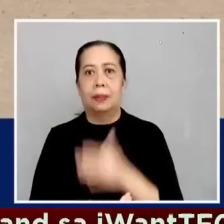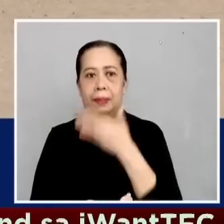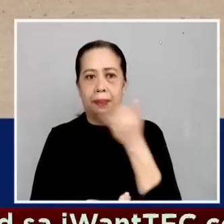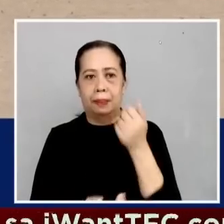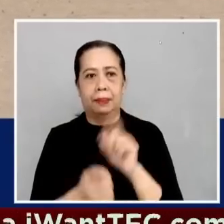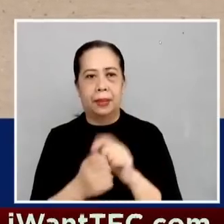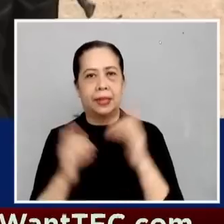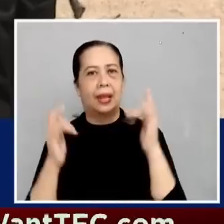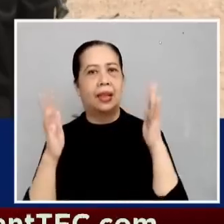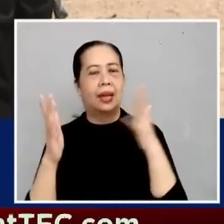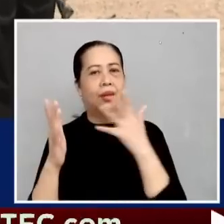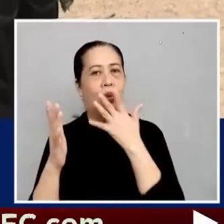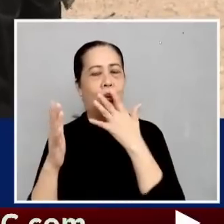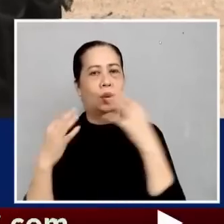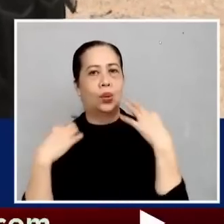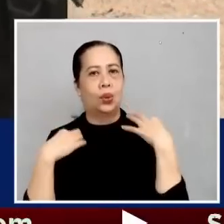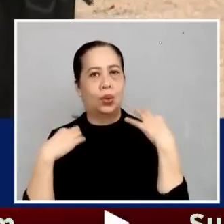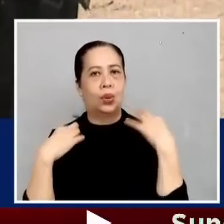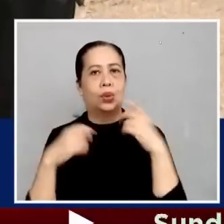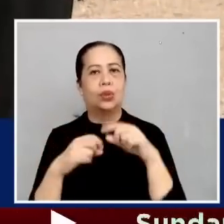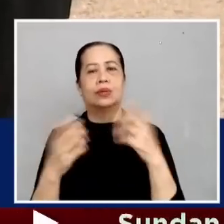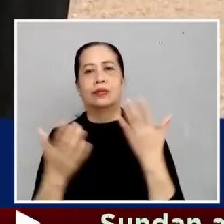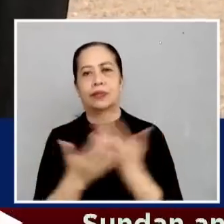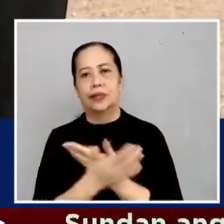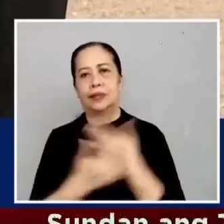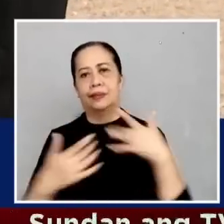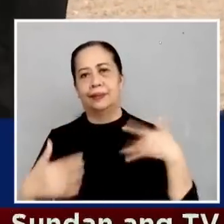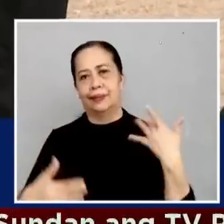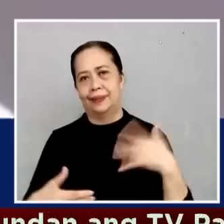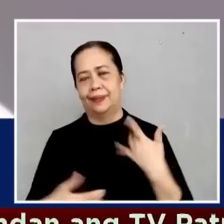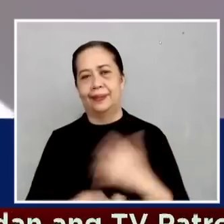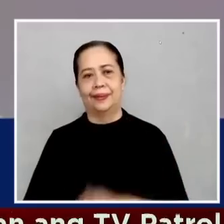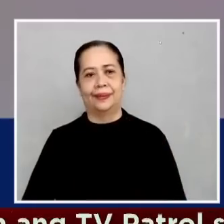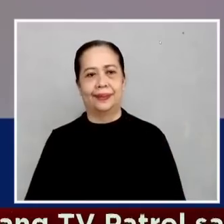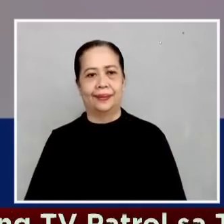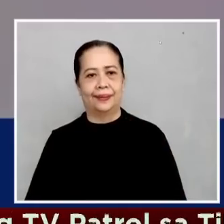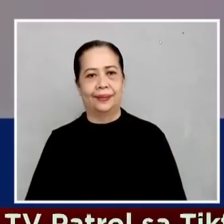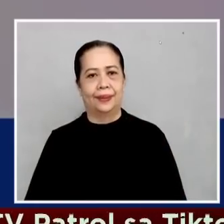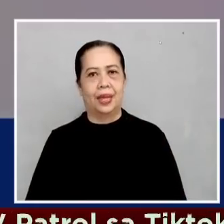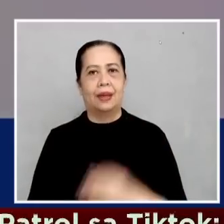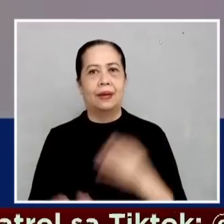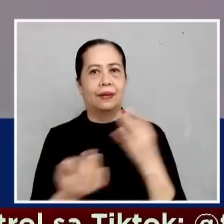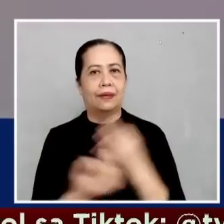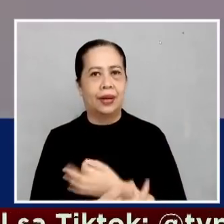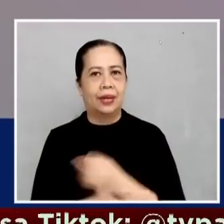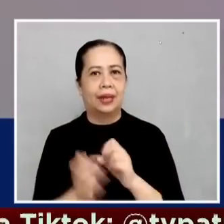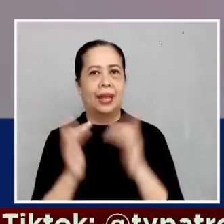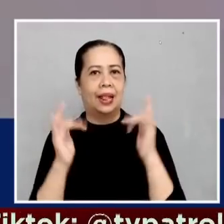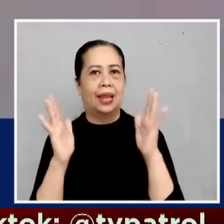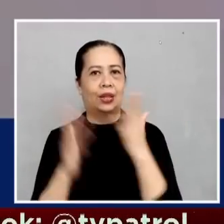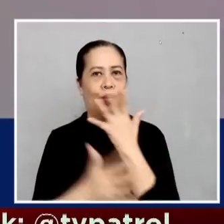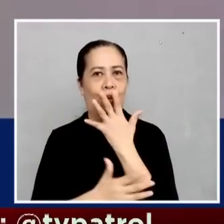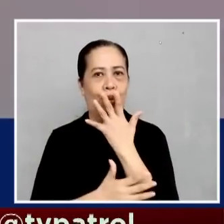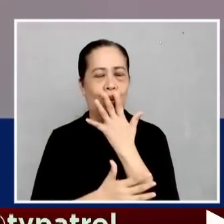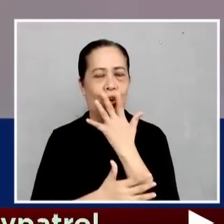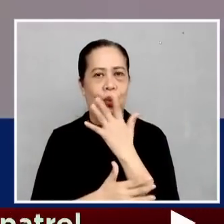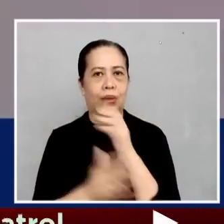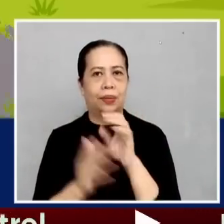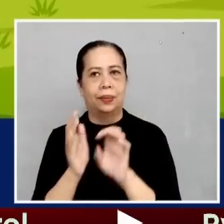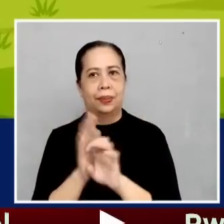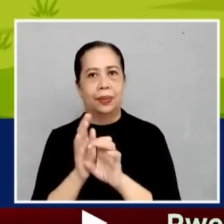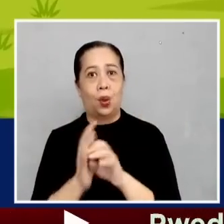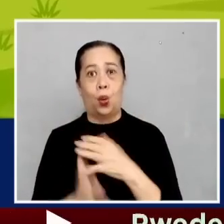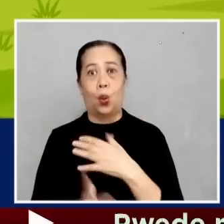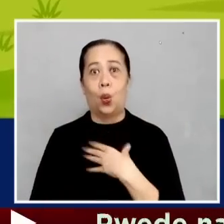light colored na damit para maging presko ang pakiramdam. Mas presko po pagka light colored. So particularly pag puti